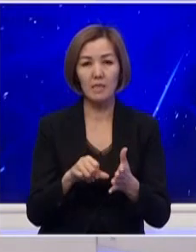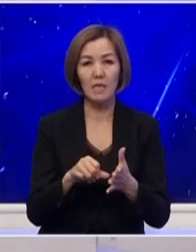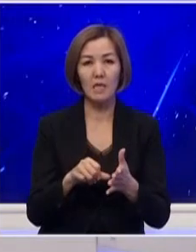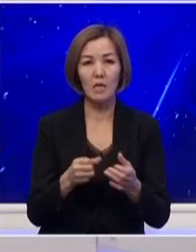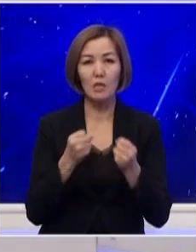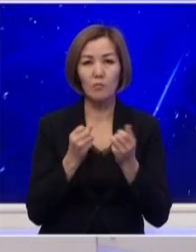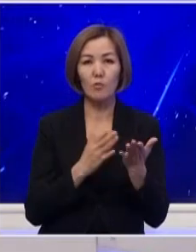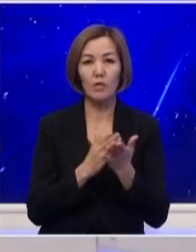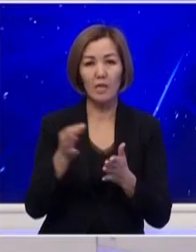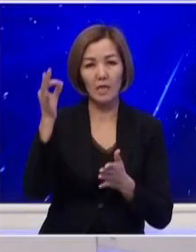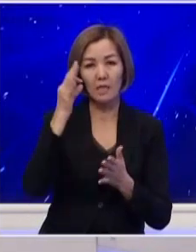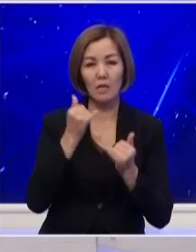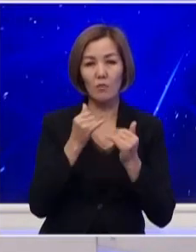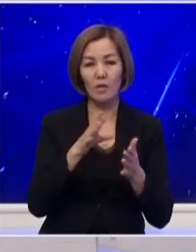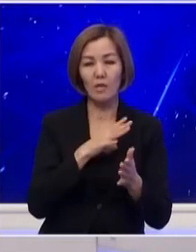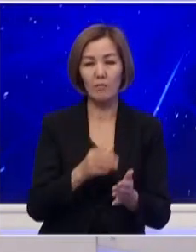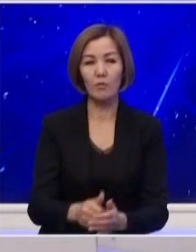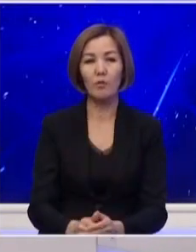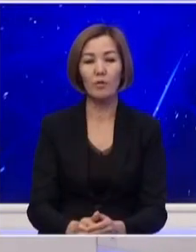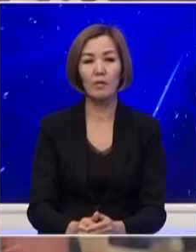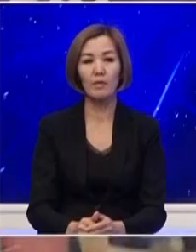спорт ардагерлерін еске алуға арналып отыр.